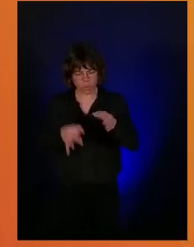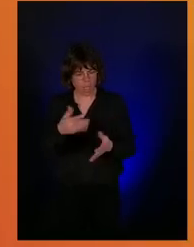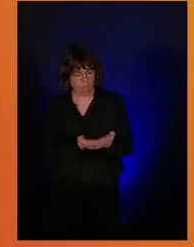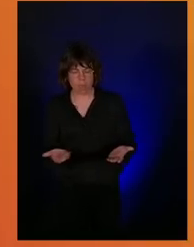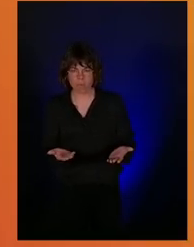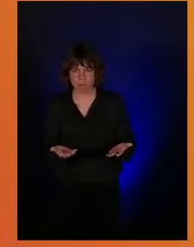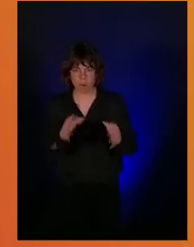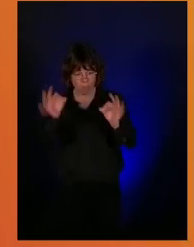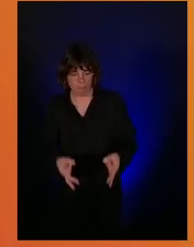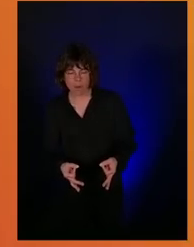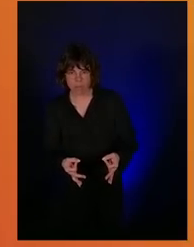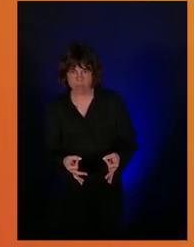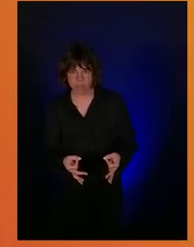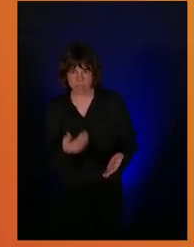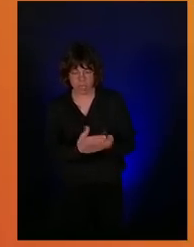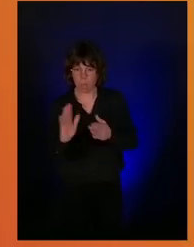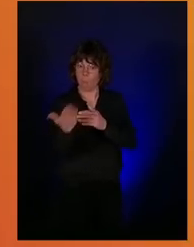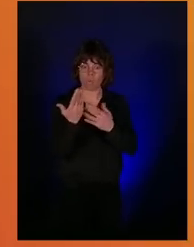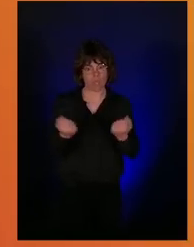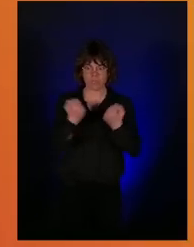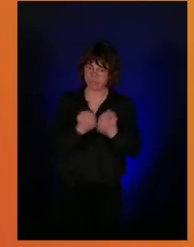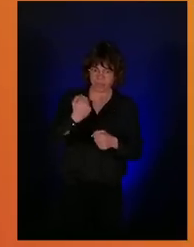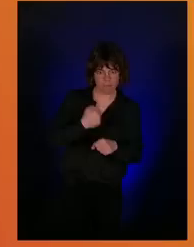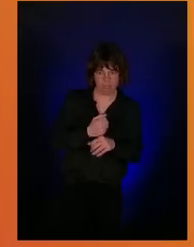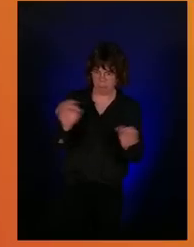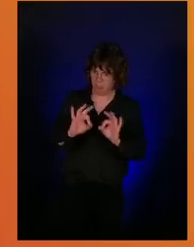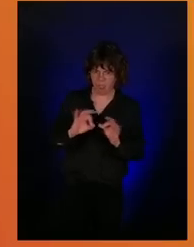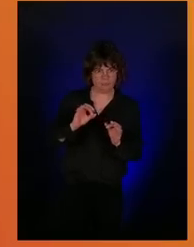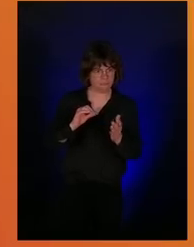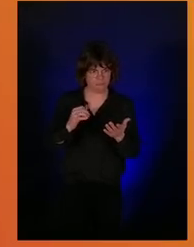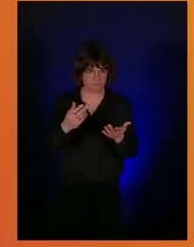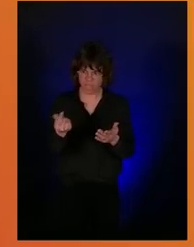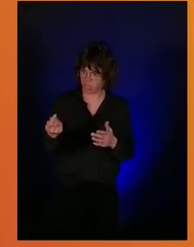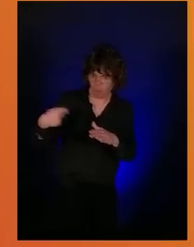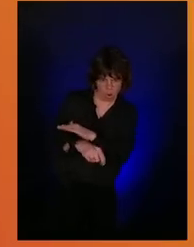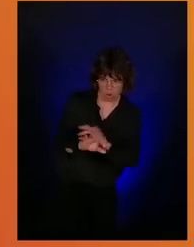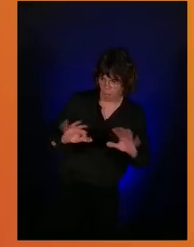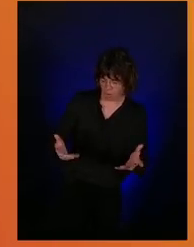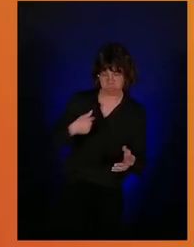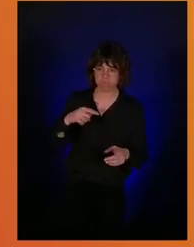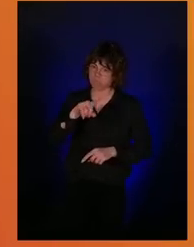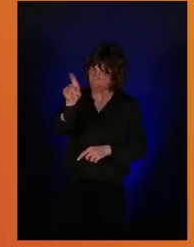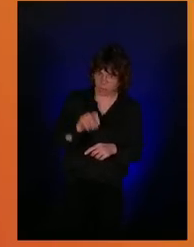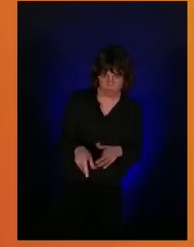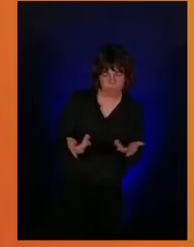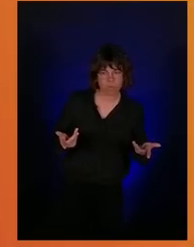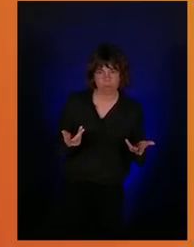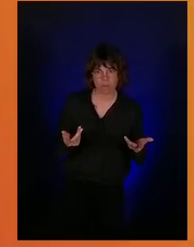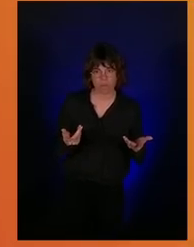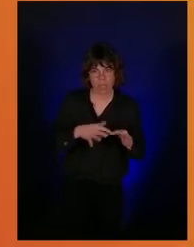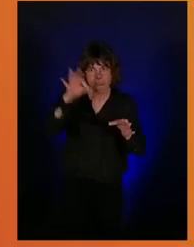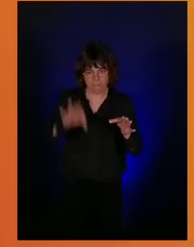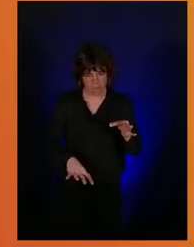montre rien de nos activités, comment elles sont financées. Donc, j'ai quelques questions à poser. Je voudrais savoir, dans le